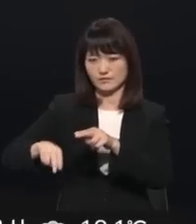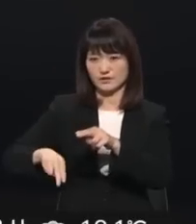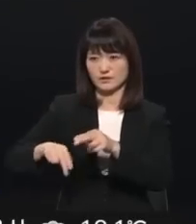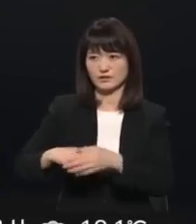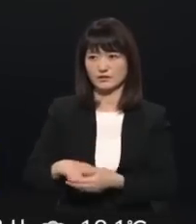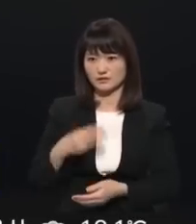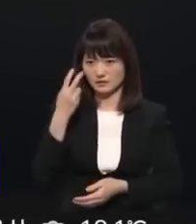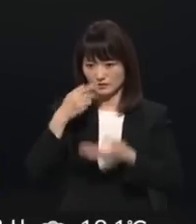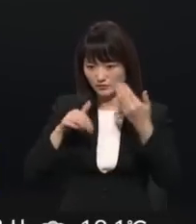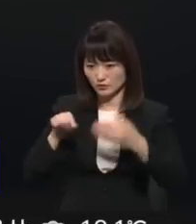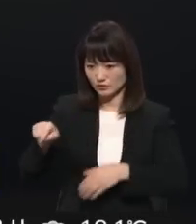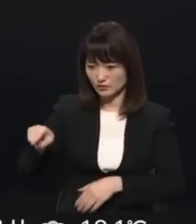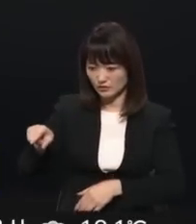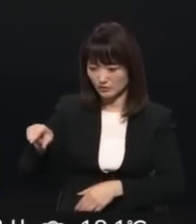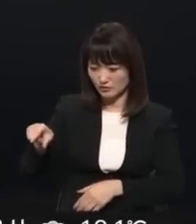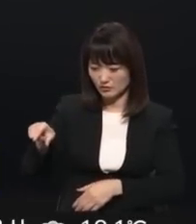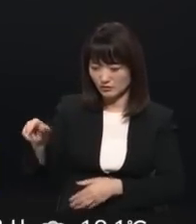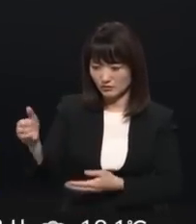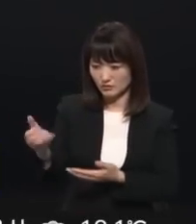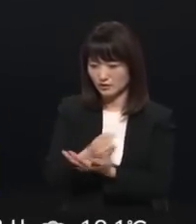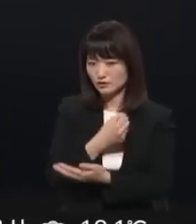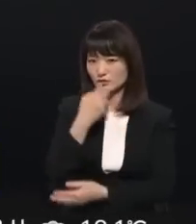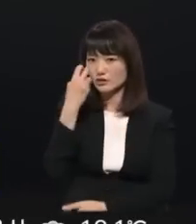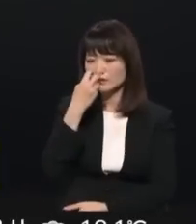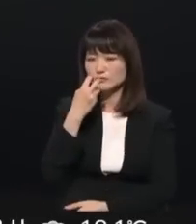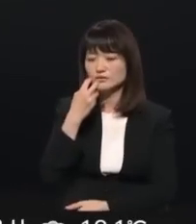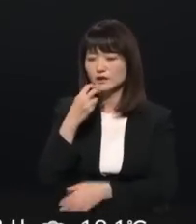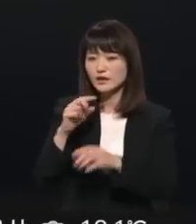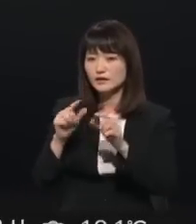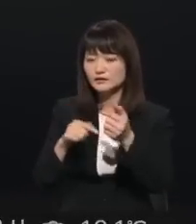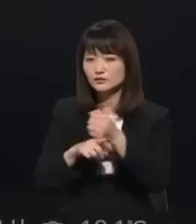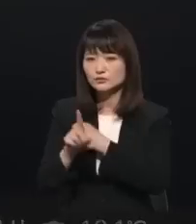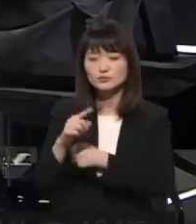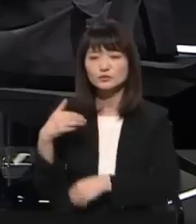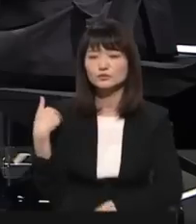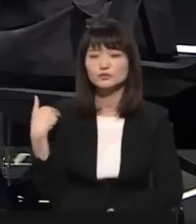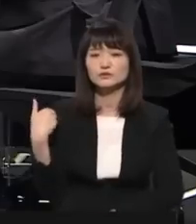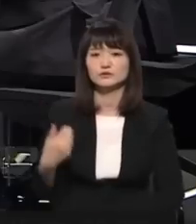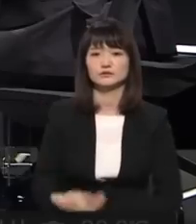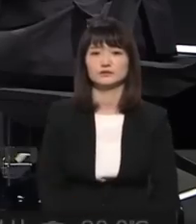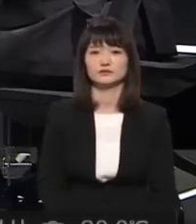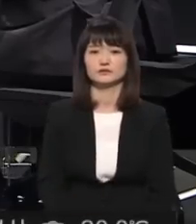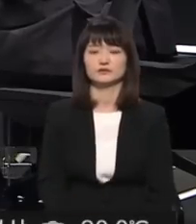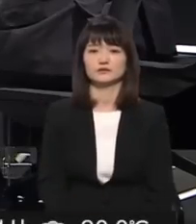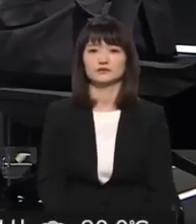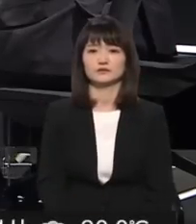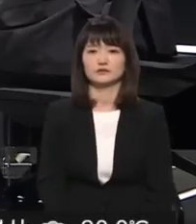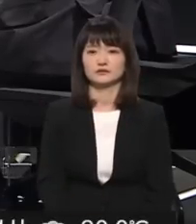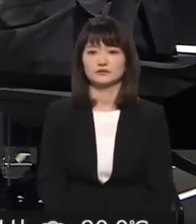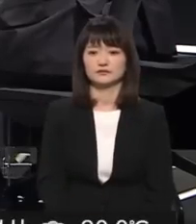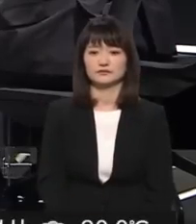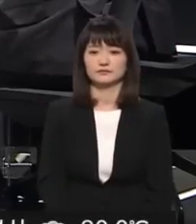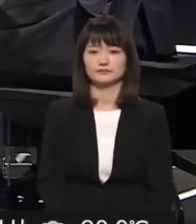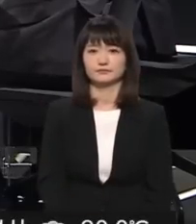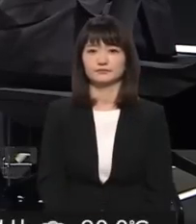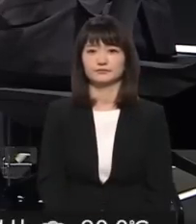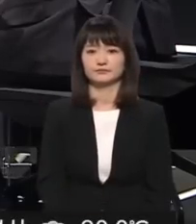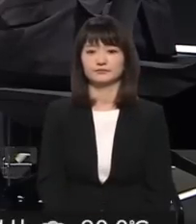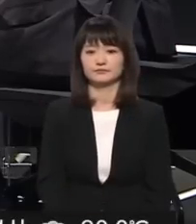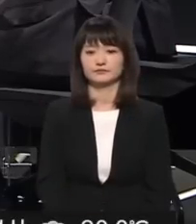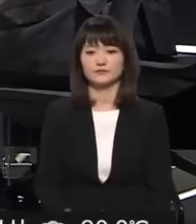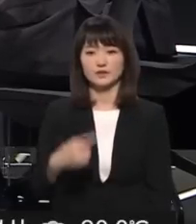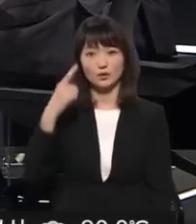거 감사하는지 모르겠어요. 예, 알겠습니다. 지금 말씀하신 내용이 있습니다. 그러니까 왜